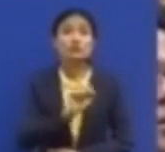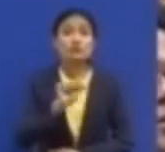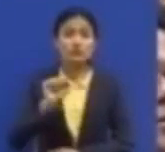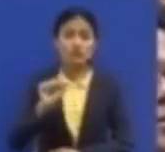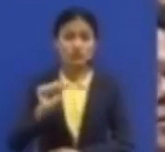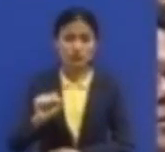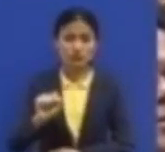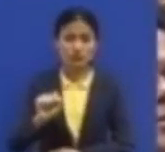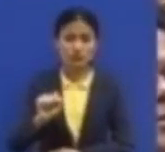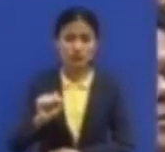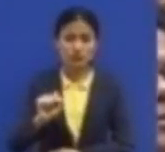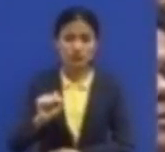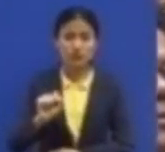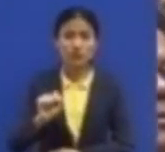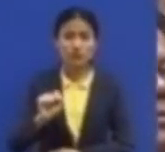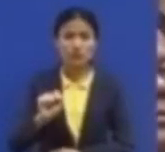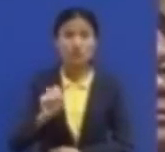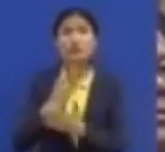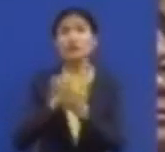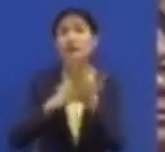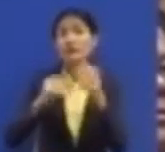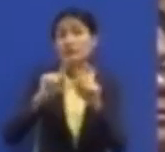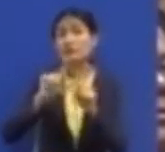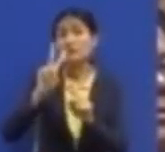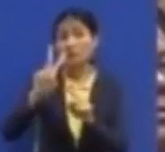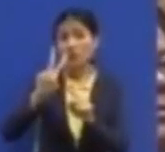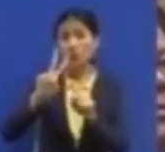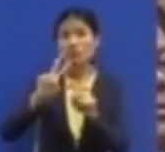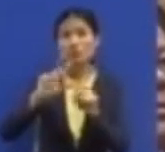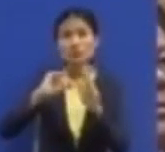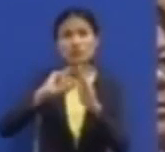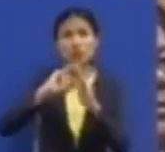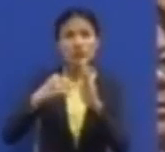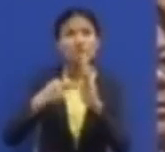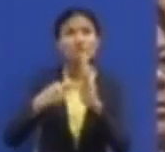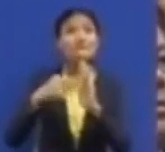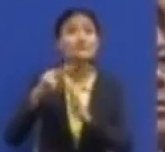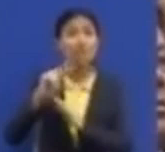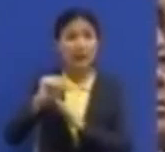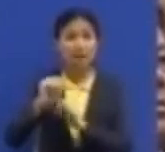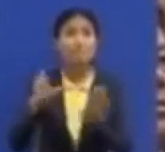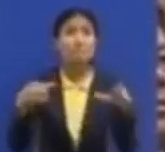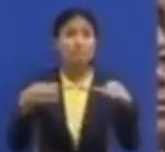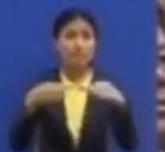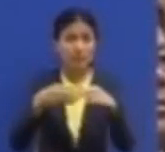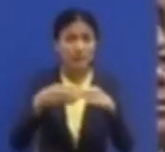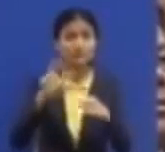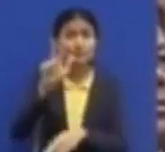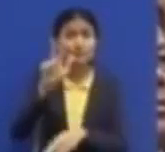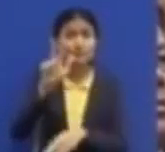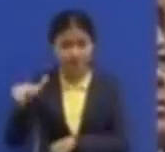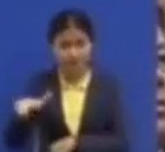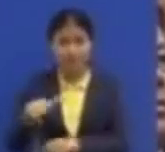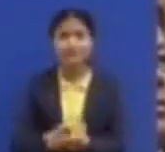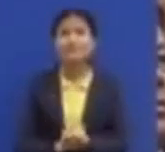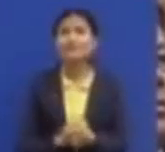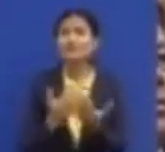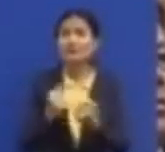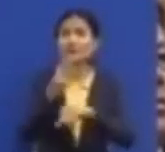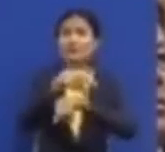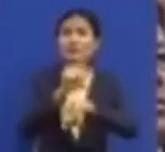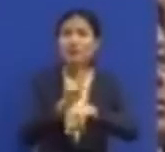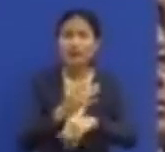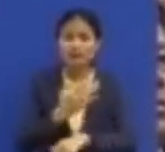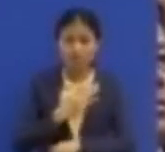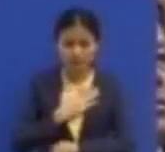จากเขตเลือกตั้งที่2จังหวัดน่านพรรคเพื่อไทยผมต้องกราบขอบพระคุณท่านประธานเป็นอย่างสูงนะครับที่ให้โอกาสผ